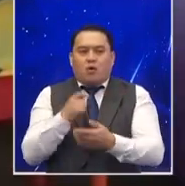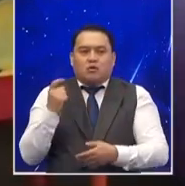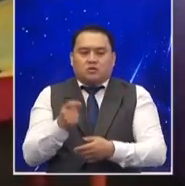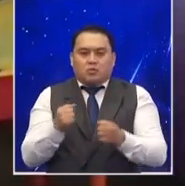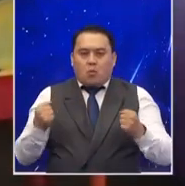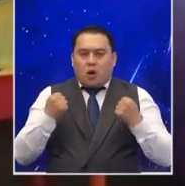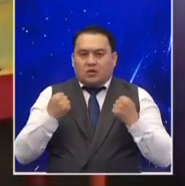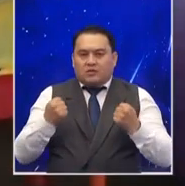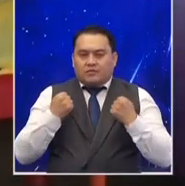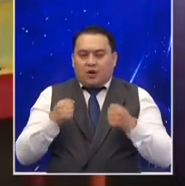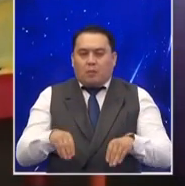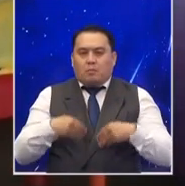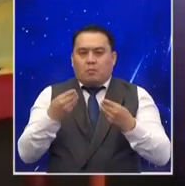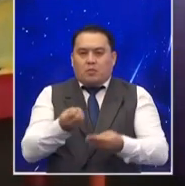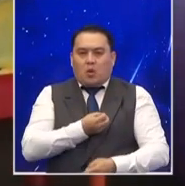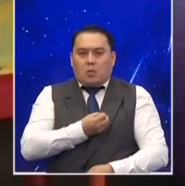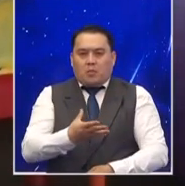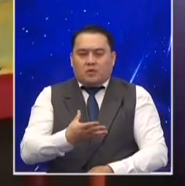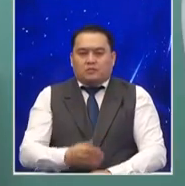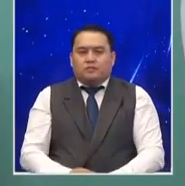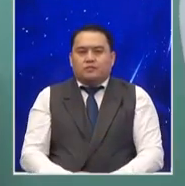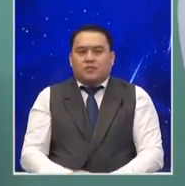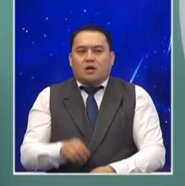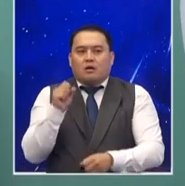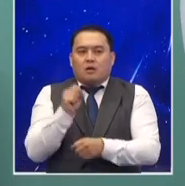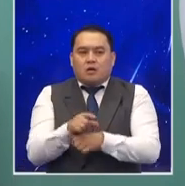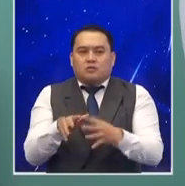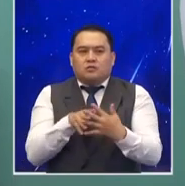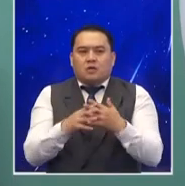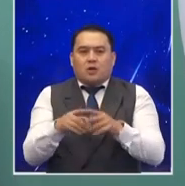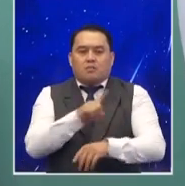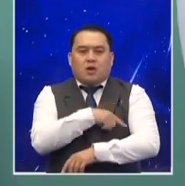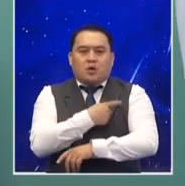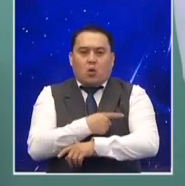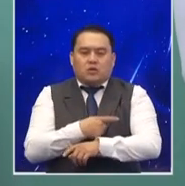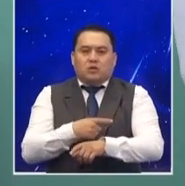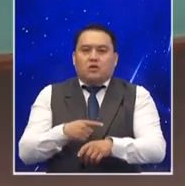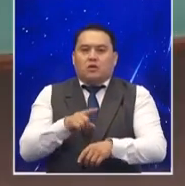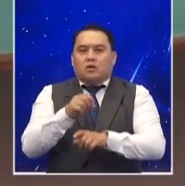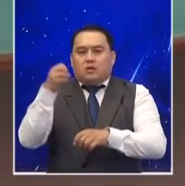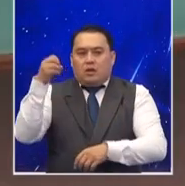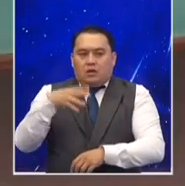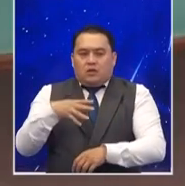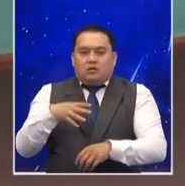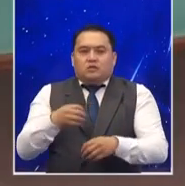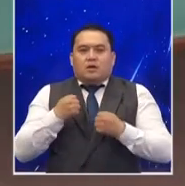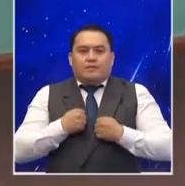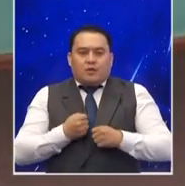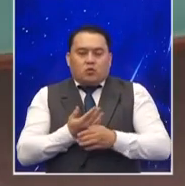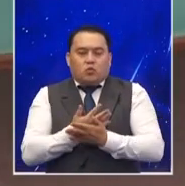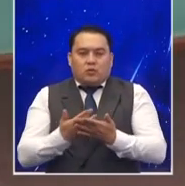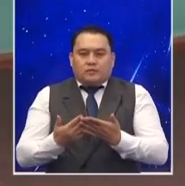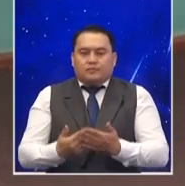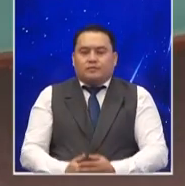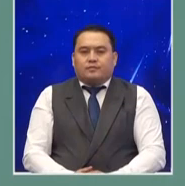хозяйственный и спортивный инвентарь переданы меценатам на баланс школ. А в распоряжении сельской больницы переданы бактерицидные лампы, кислородный концентратор и другие